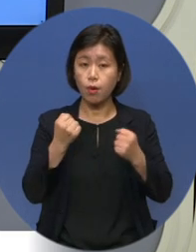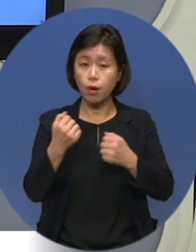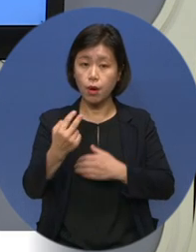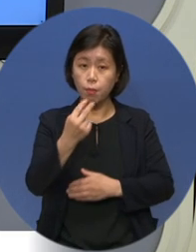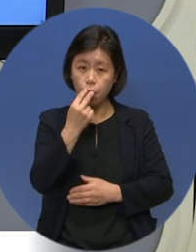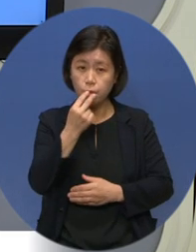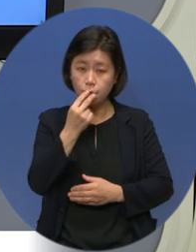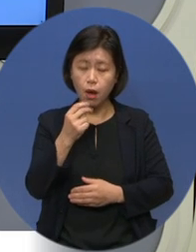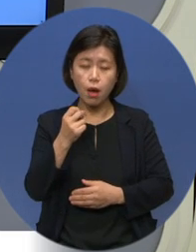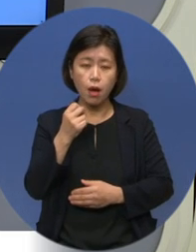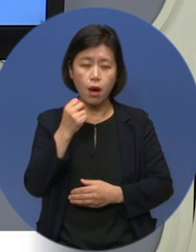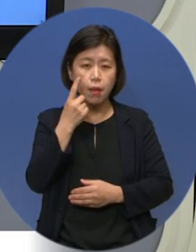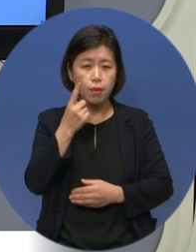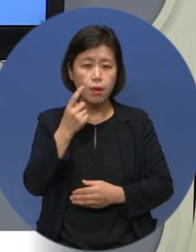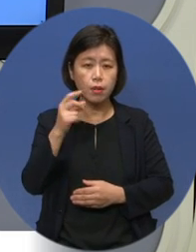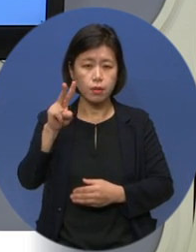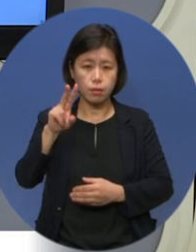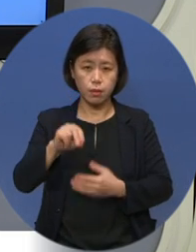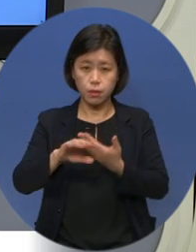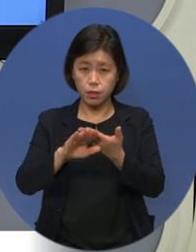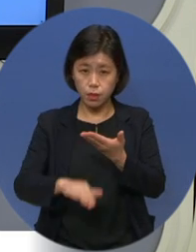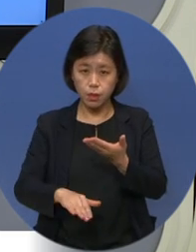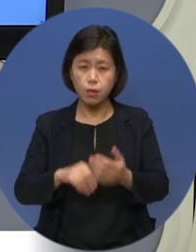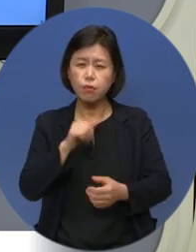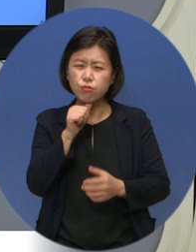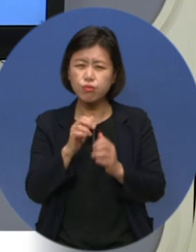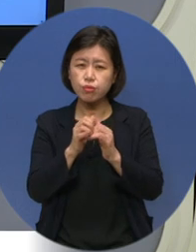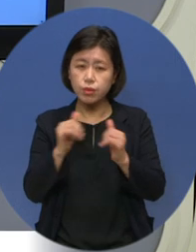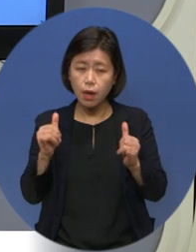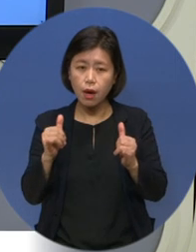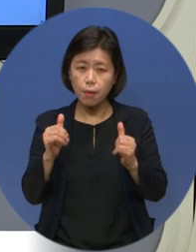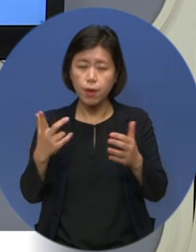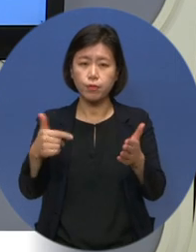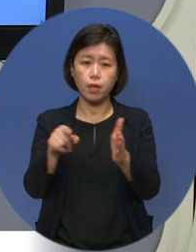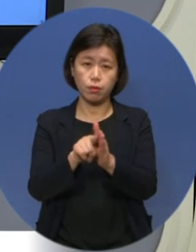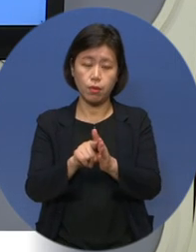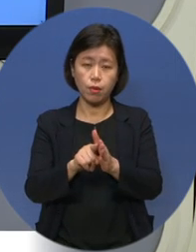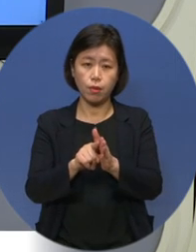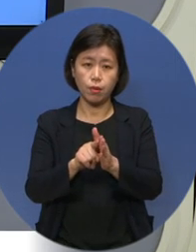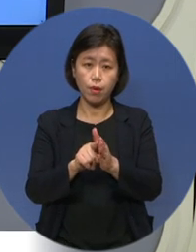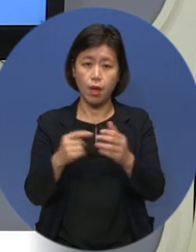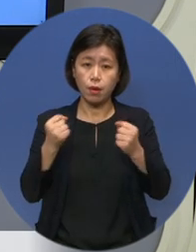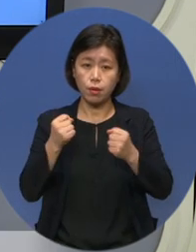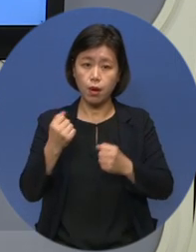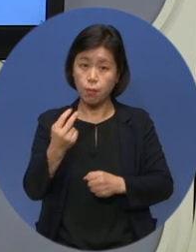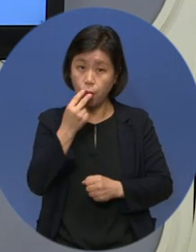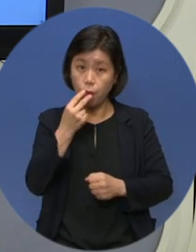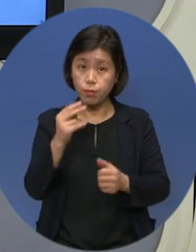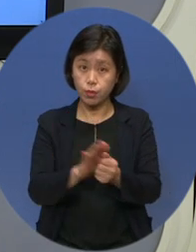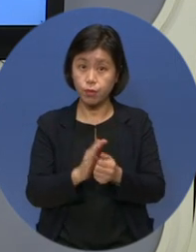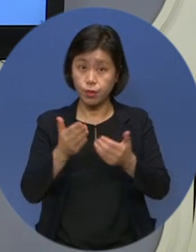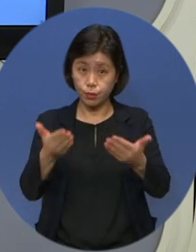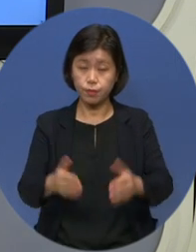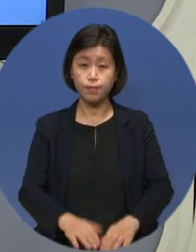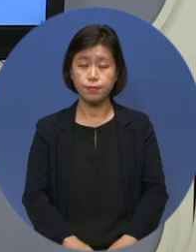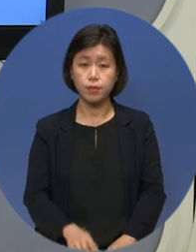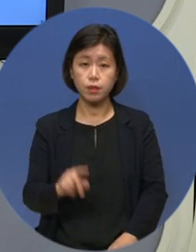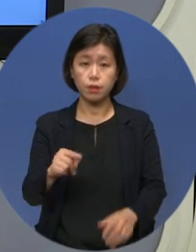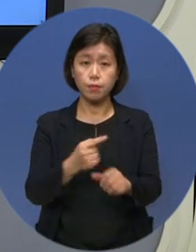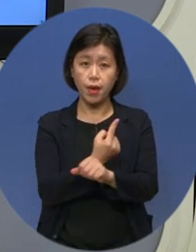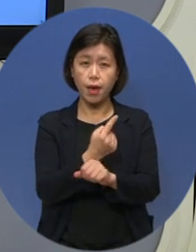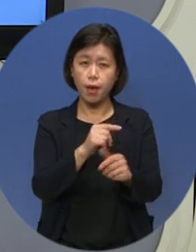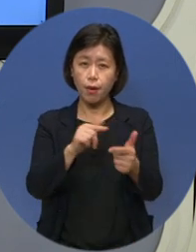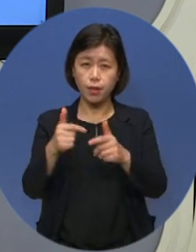저소득층과 취약계층에 대상자가 건강보험 혜택을 누릴 수 있도록 지원합니다 이밖에 자세한